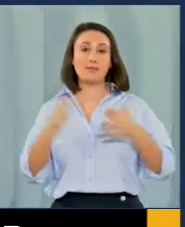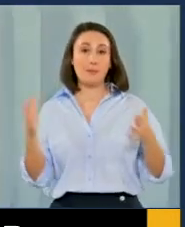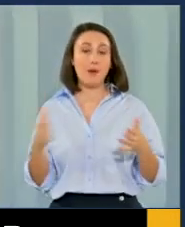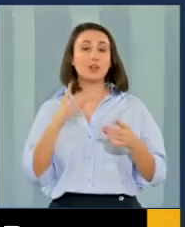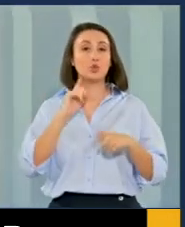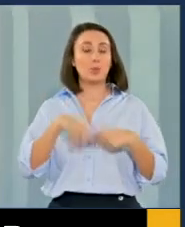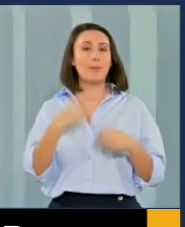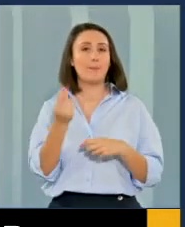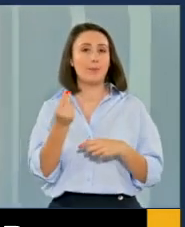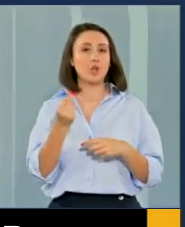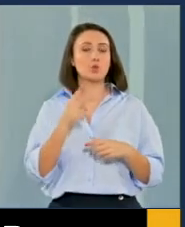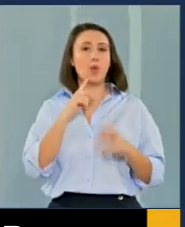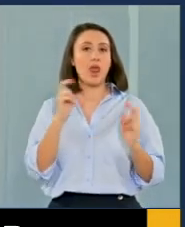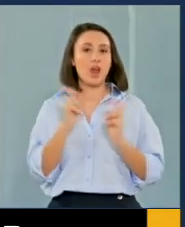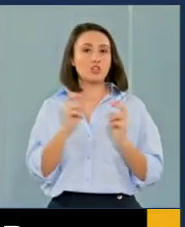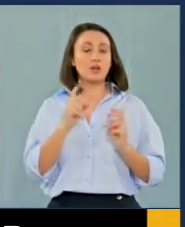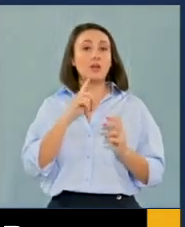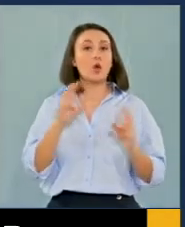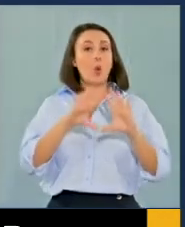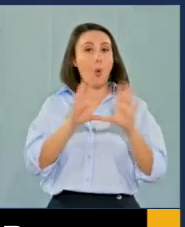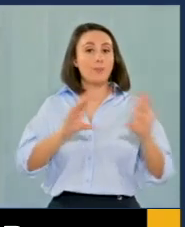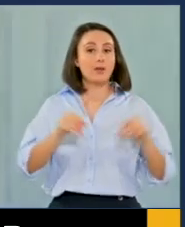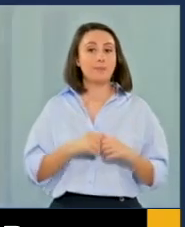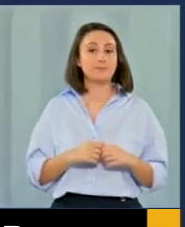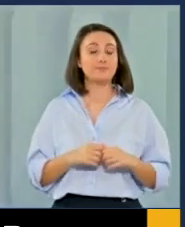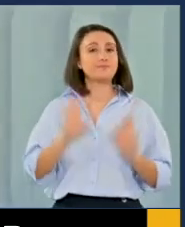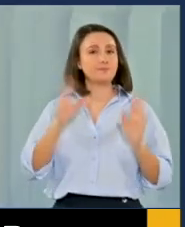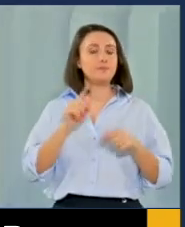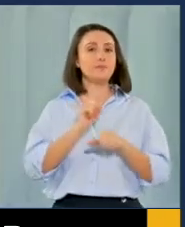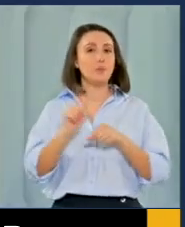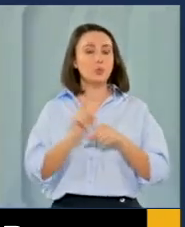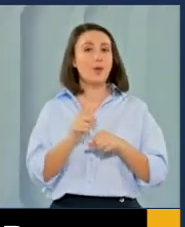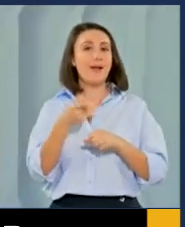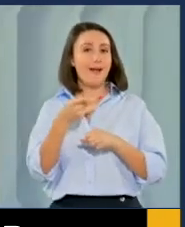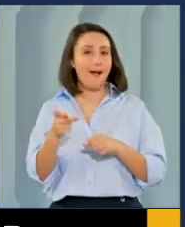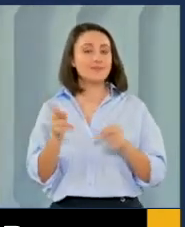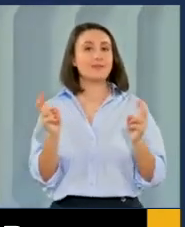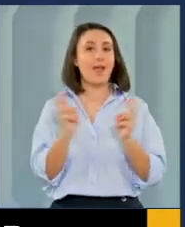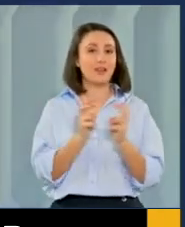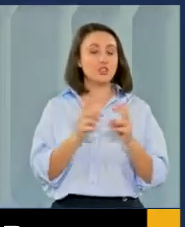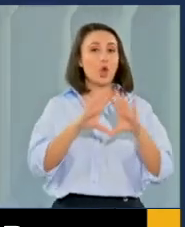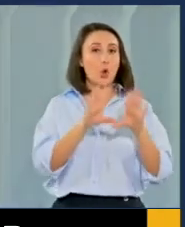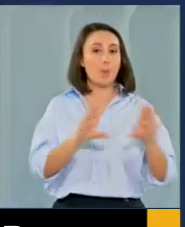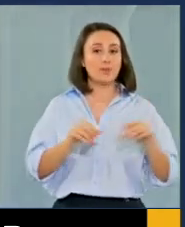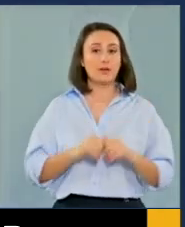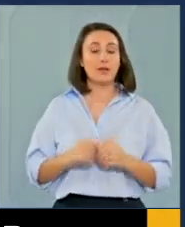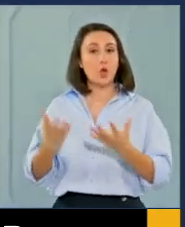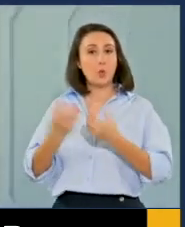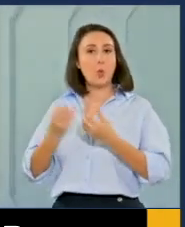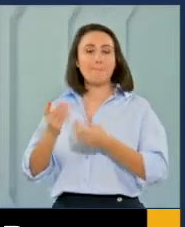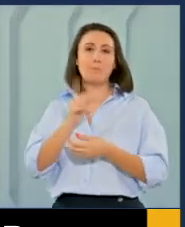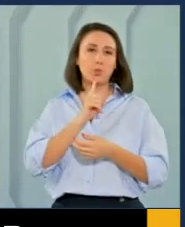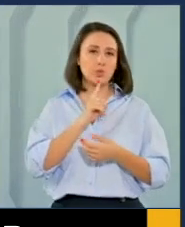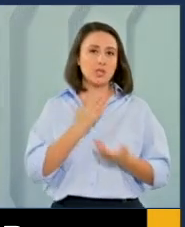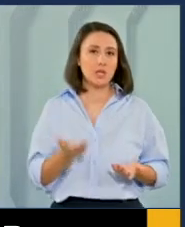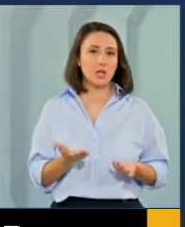urma prețurilor de la energie. Și că sunt în România. Din fericire avem producători și de gaze și de electricitate în România. Da? Importăm relativ puțin.